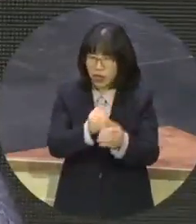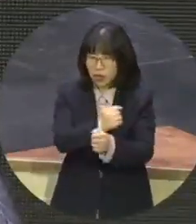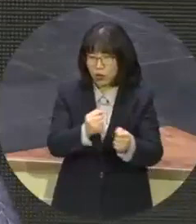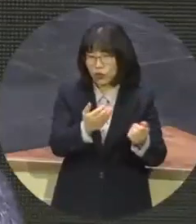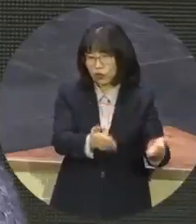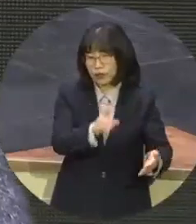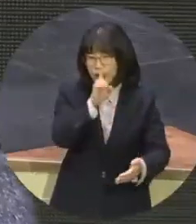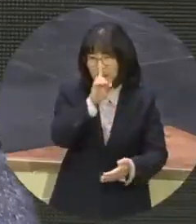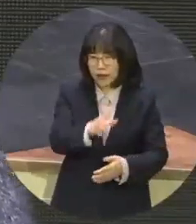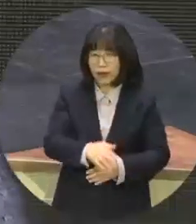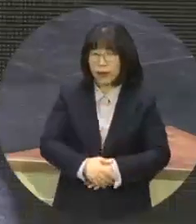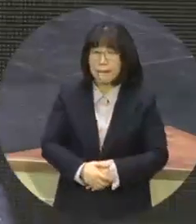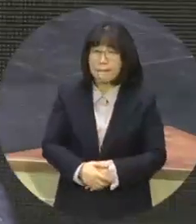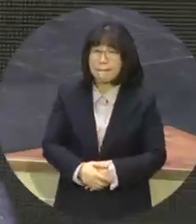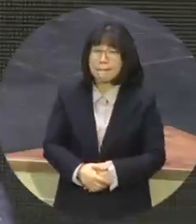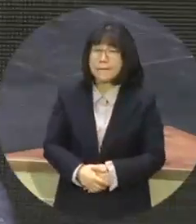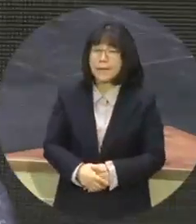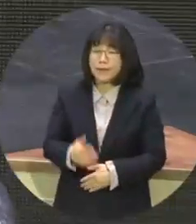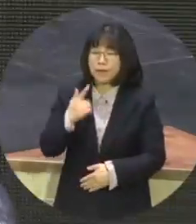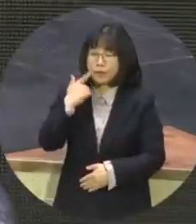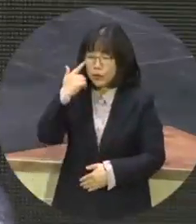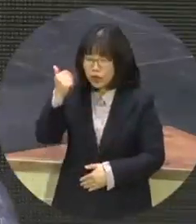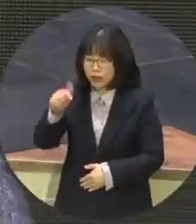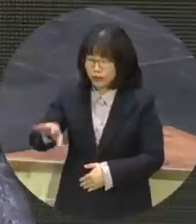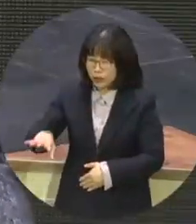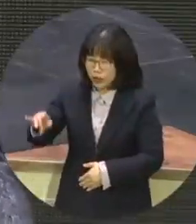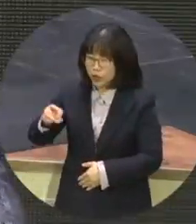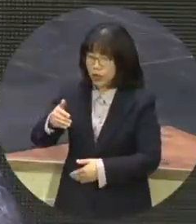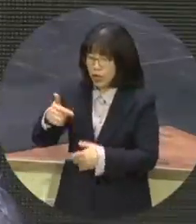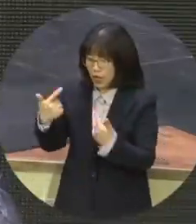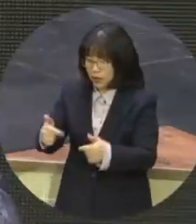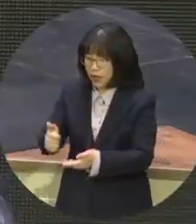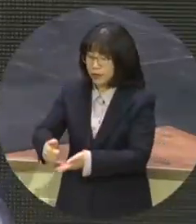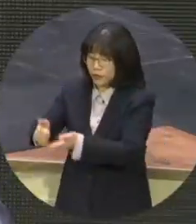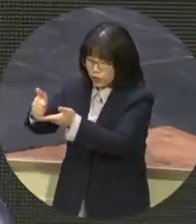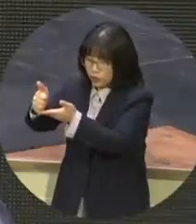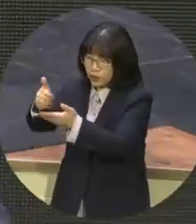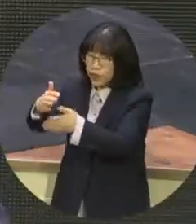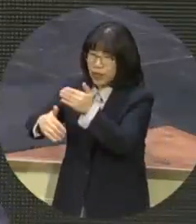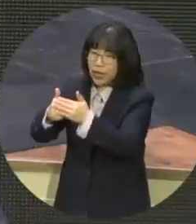아멘. 아멘. 그래 살아보세요. 그래야지요. 이렇게